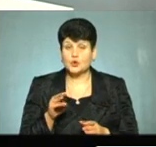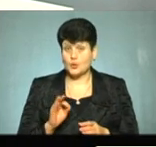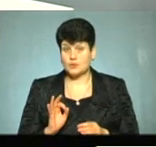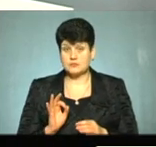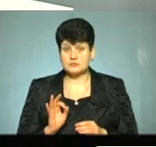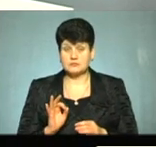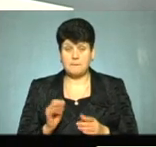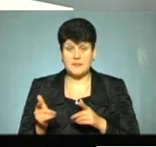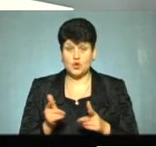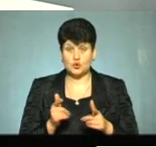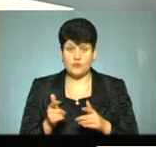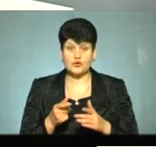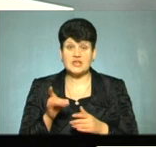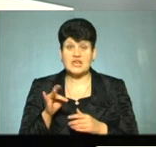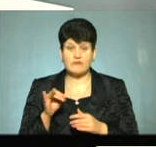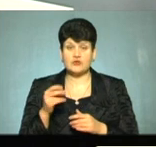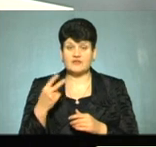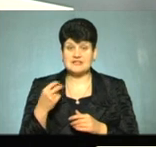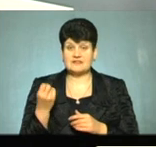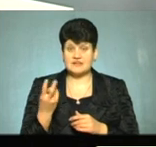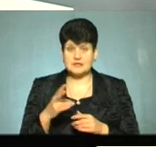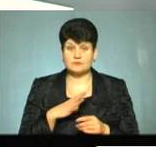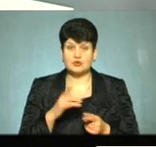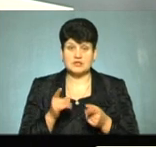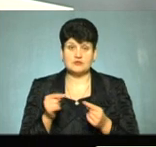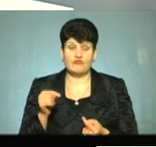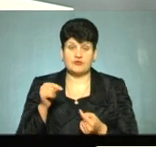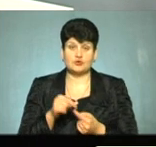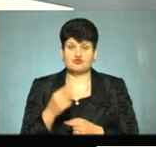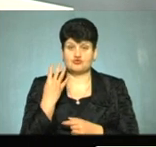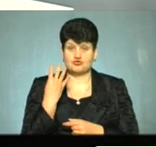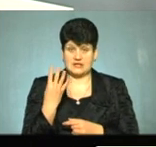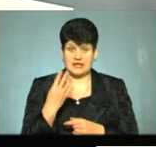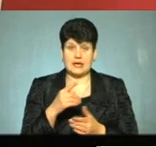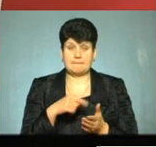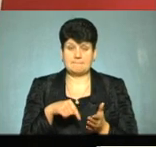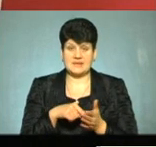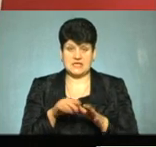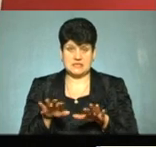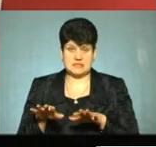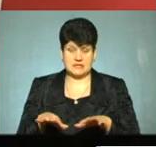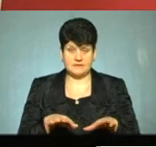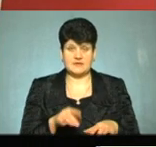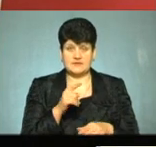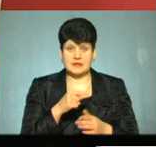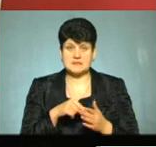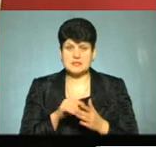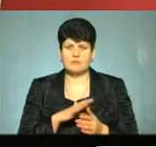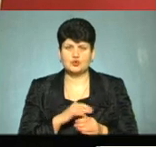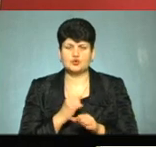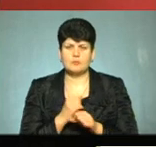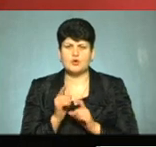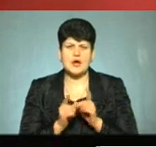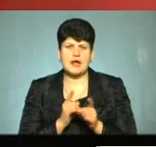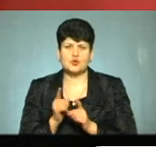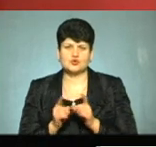так? То при підготовці до Євро-2012 дійсно були визначені 4 основні міста, і в тих містах було